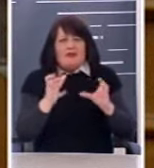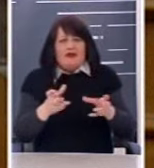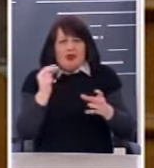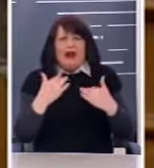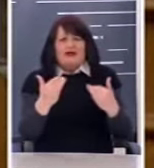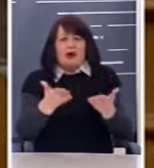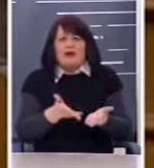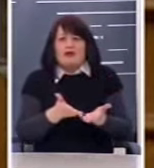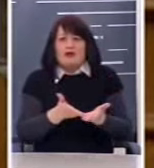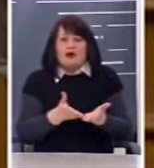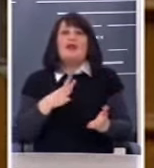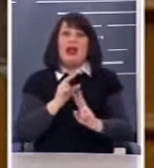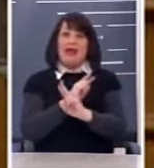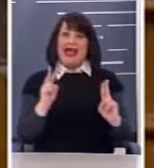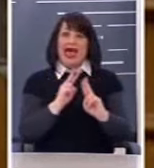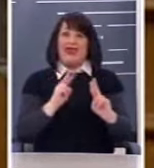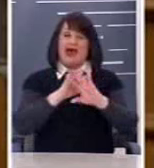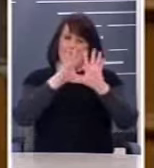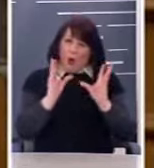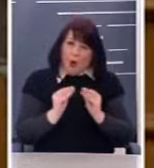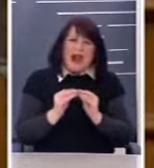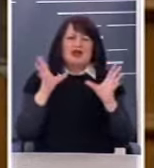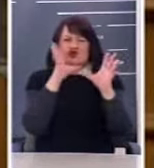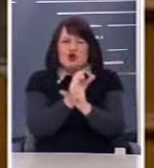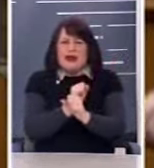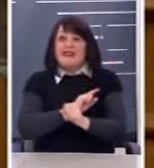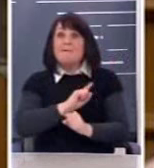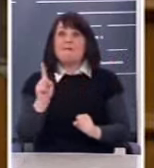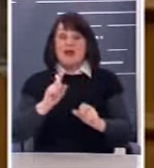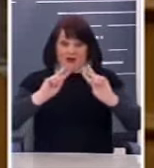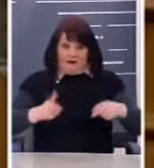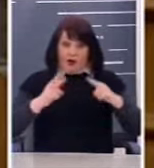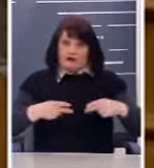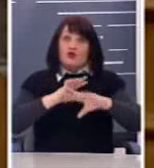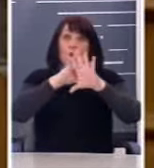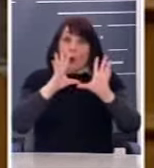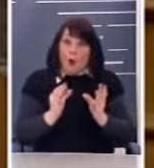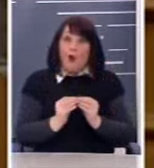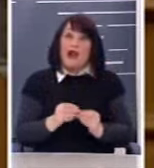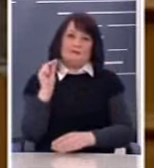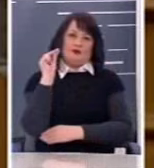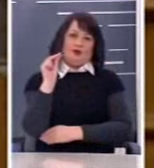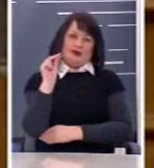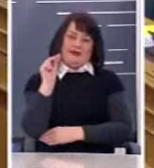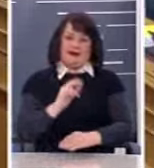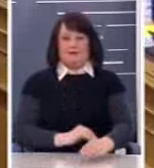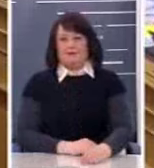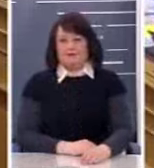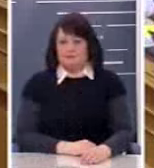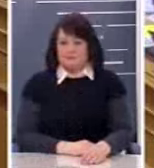βούληση να διελευκάνουμε όλες τις σκοτεινές υποθέσεις. Να μην μείνει τίποτα στη σκιά. Και αυτή τη δέσμευσή μας θα την κάνουμε πράξη.